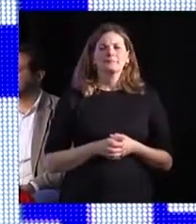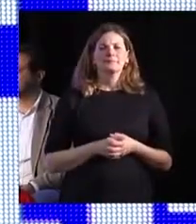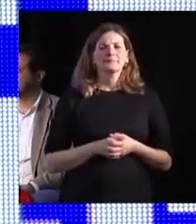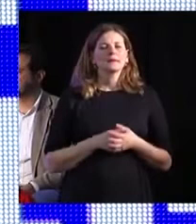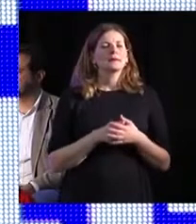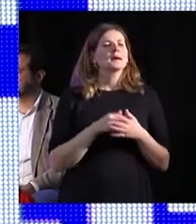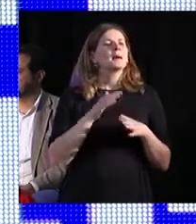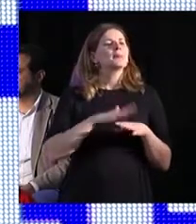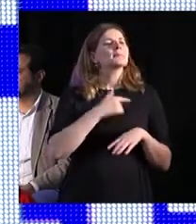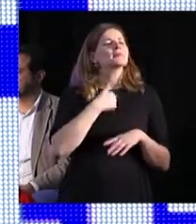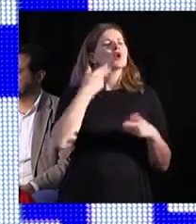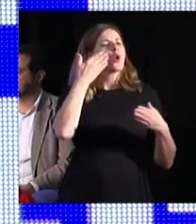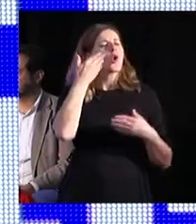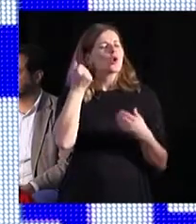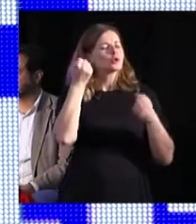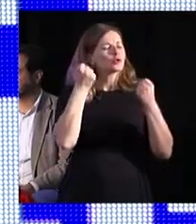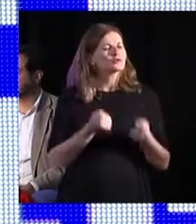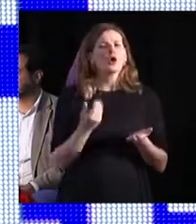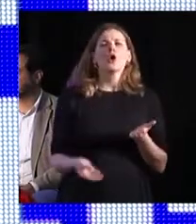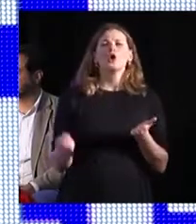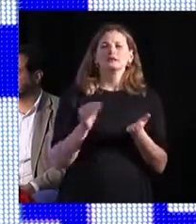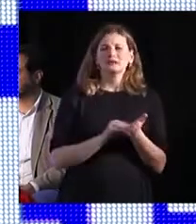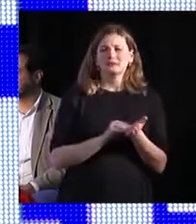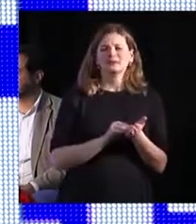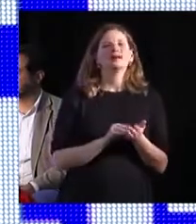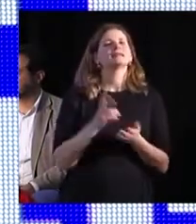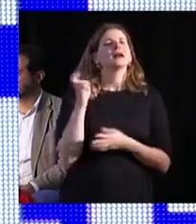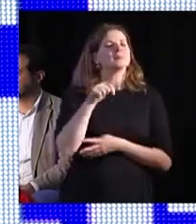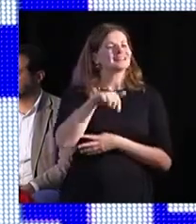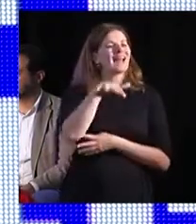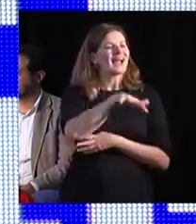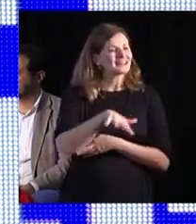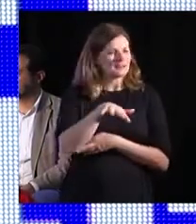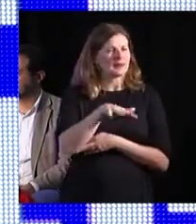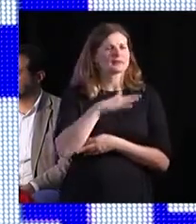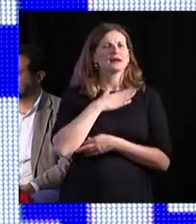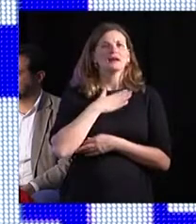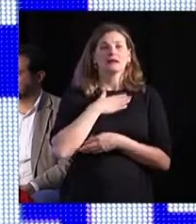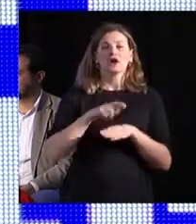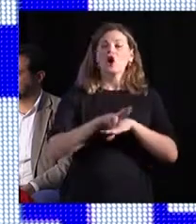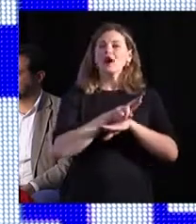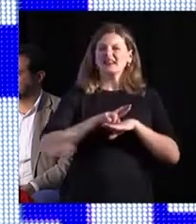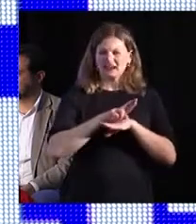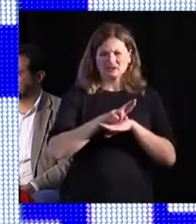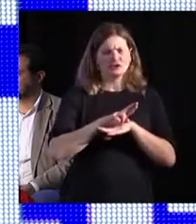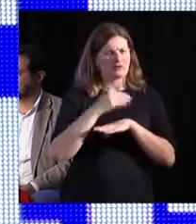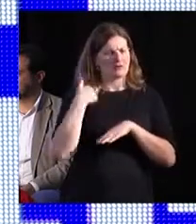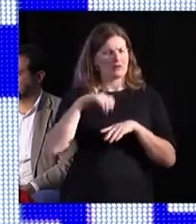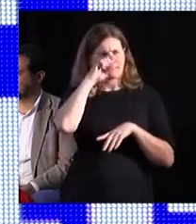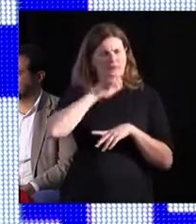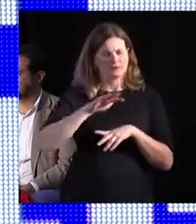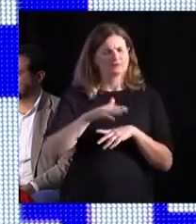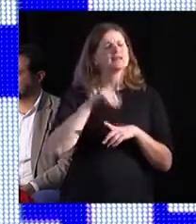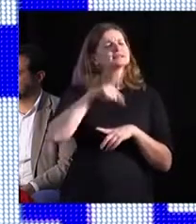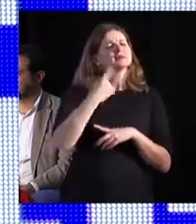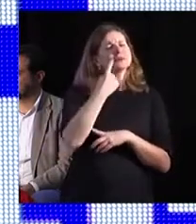I per mi és un orgull, precisament, tornar en aquest verd, en aquest barri en el que vaig ser regidor i recordar que